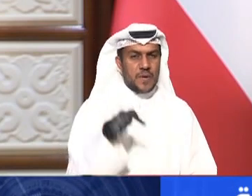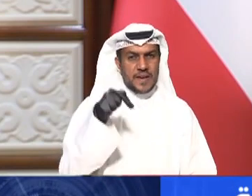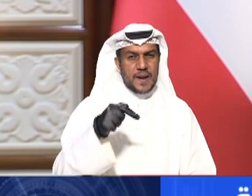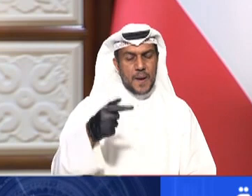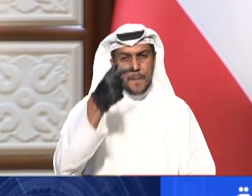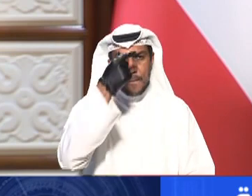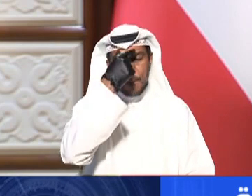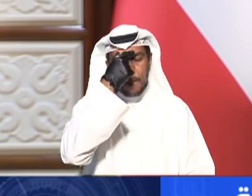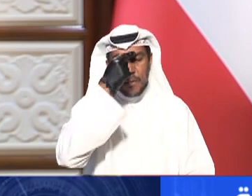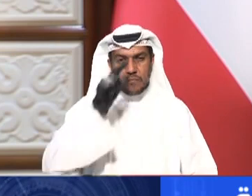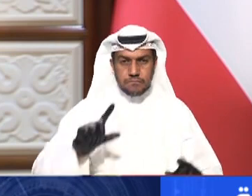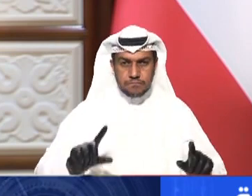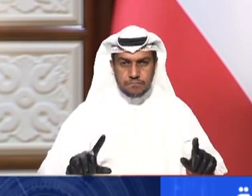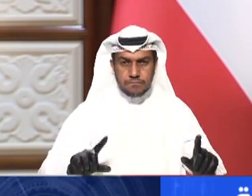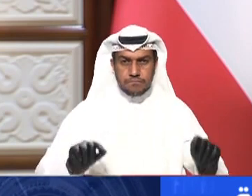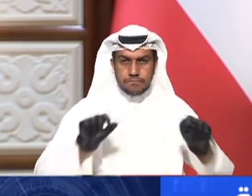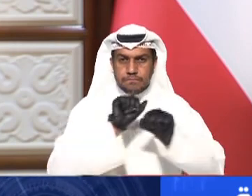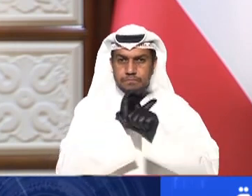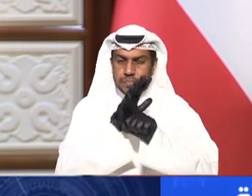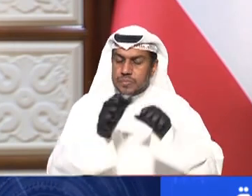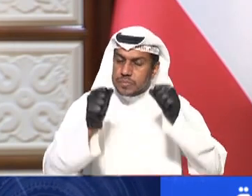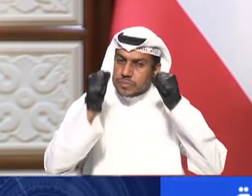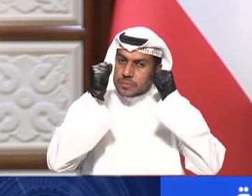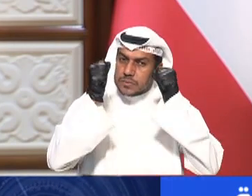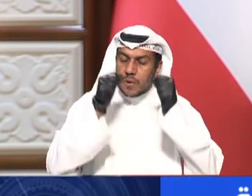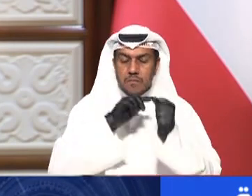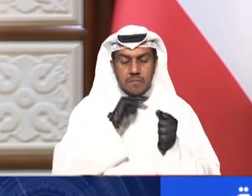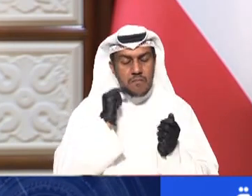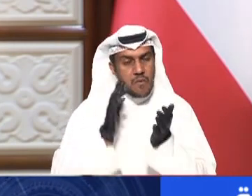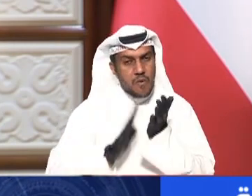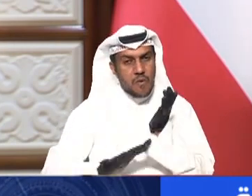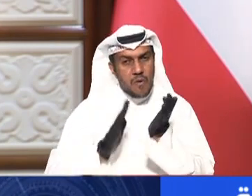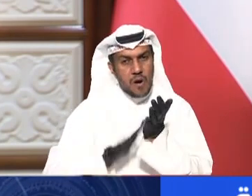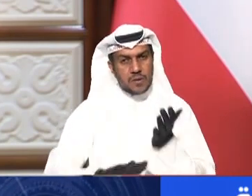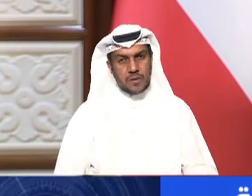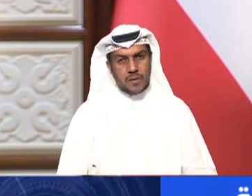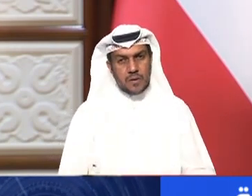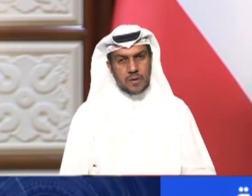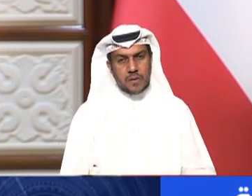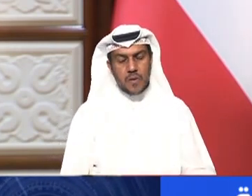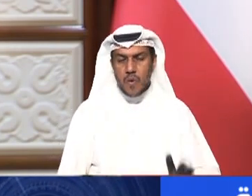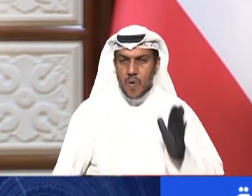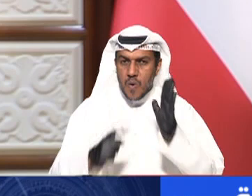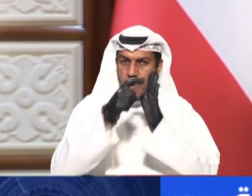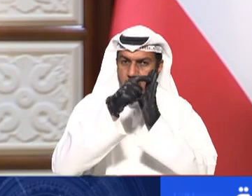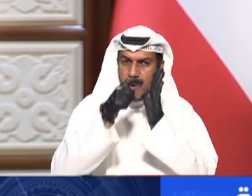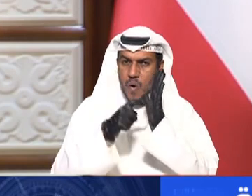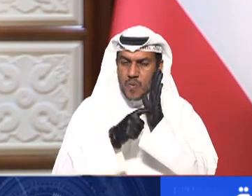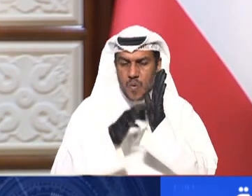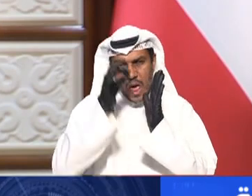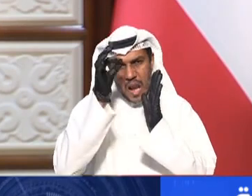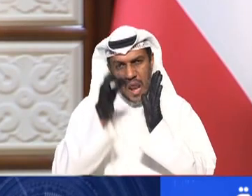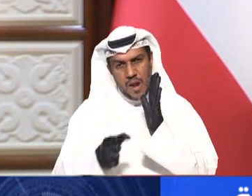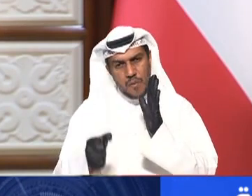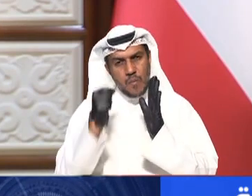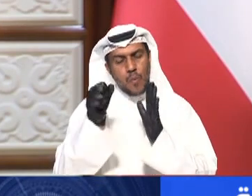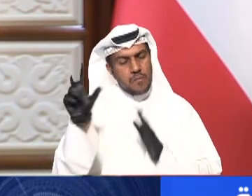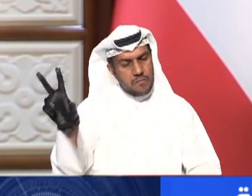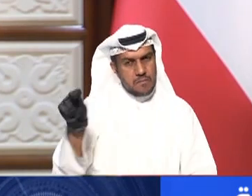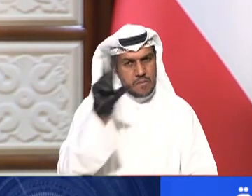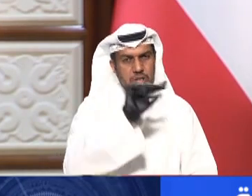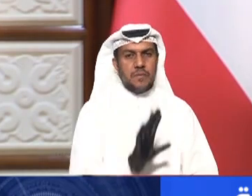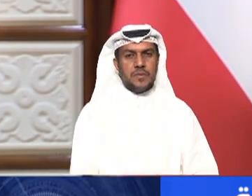صحية شرسة وقاسية تتطلب القيام بإجراءات قاسية، أيضا تقبل